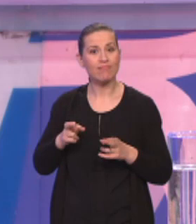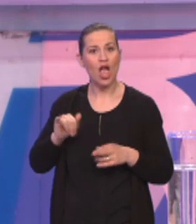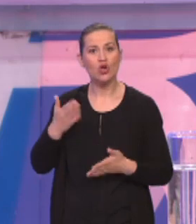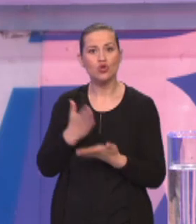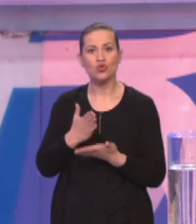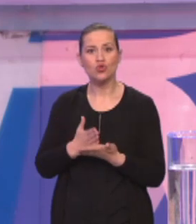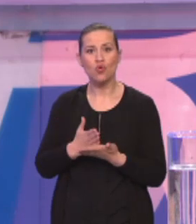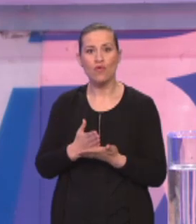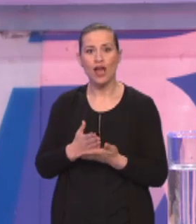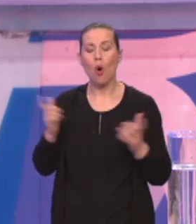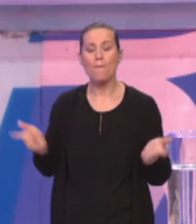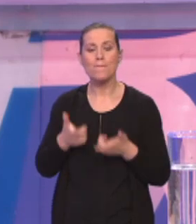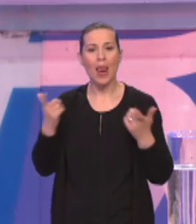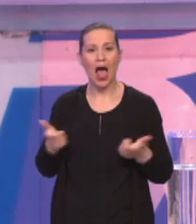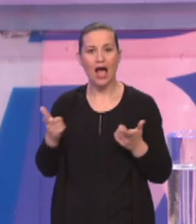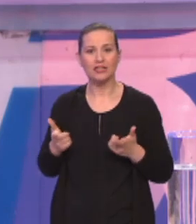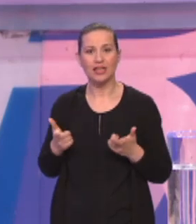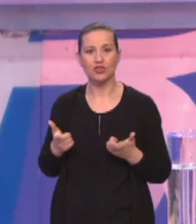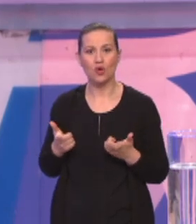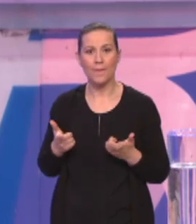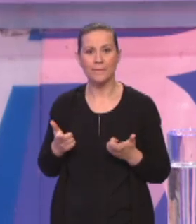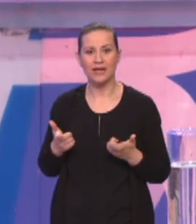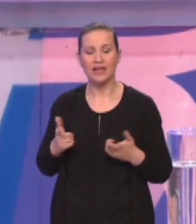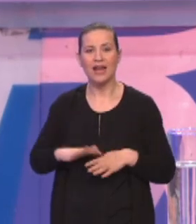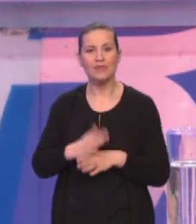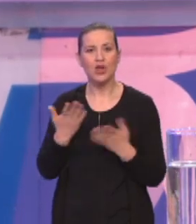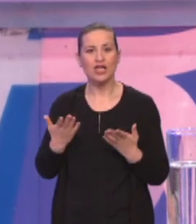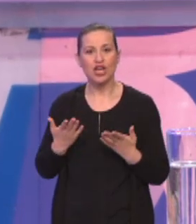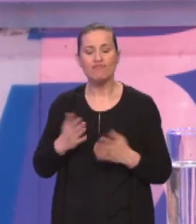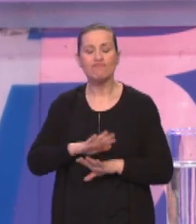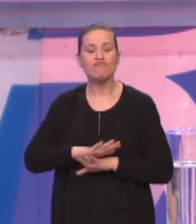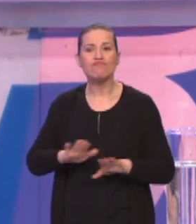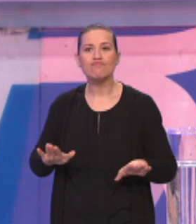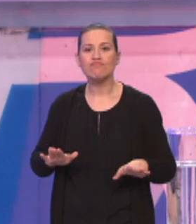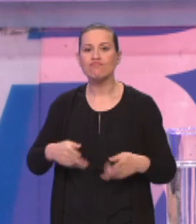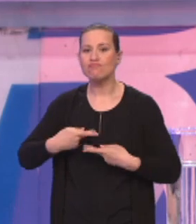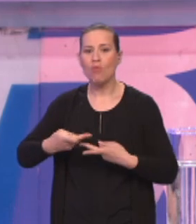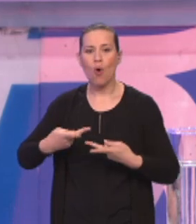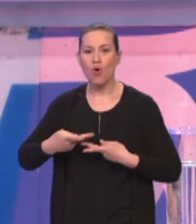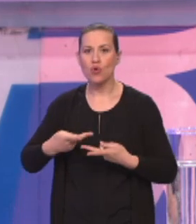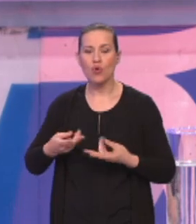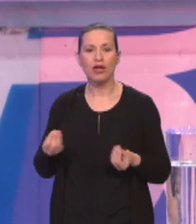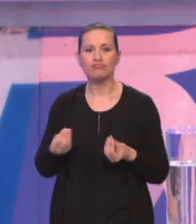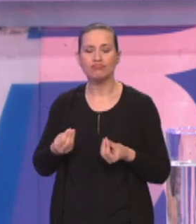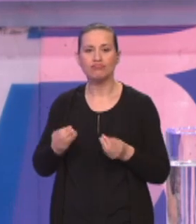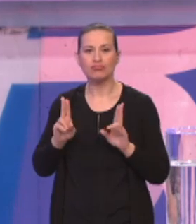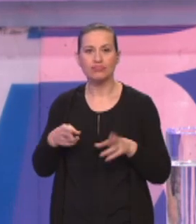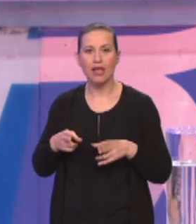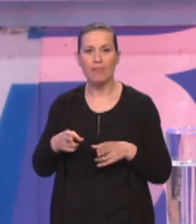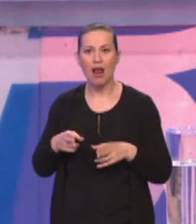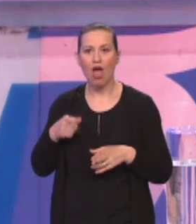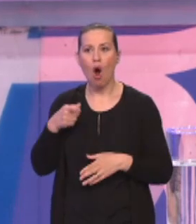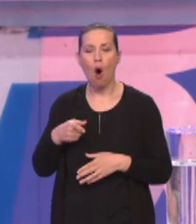u pravom blagdanskom ozračju i da su sve one nekakve poruke koje smo imali svih